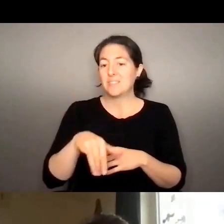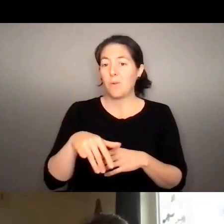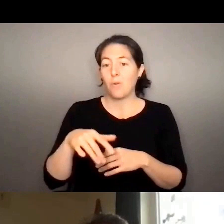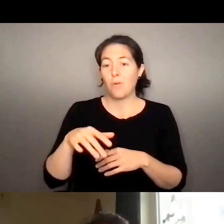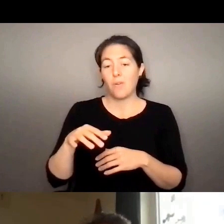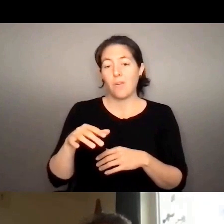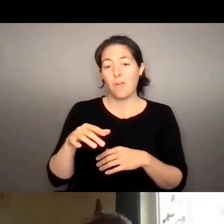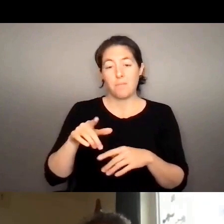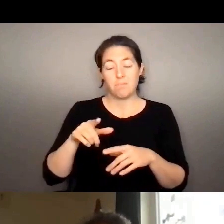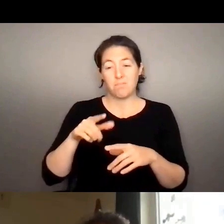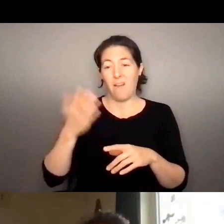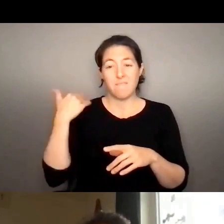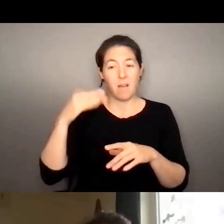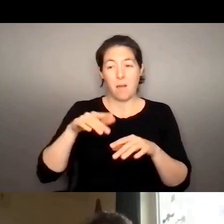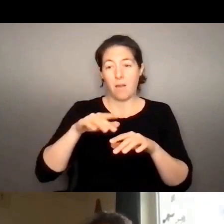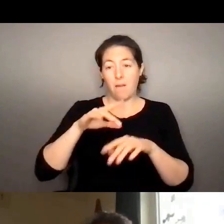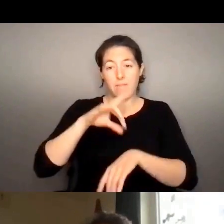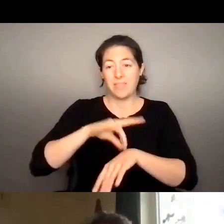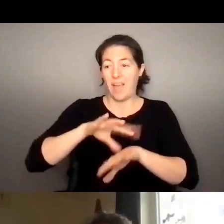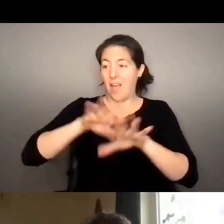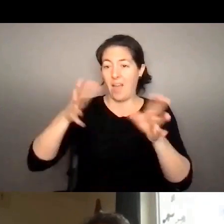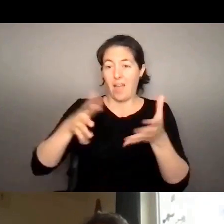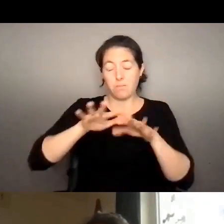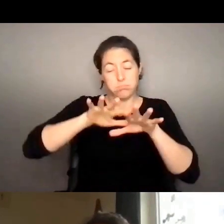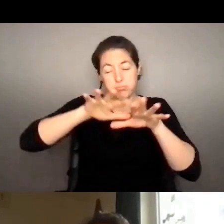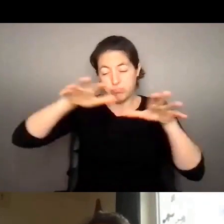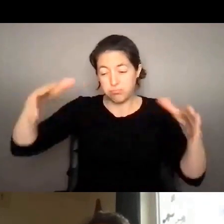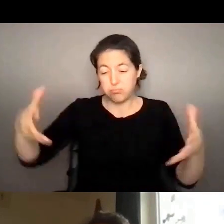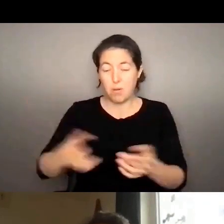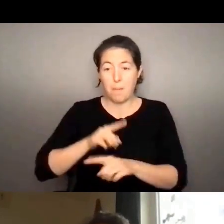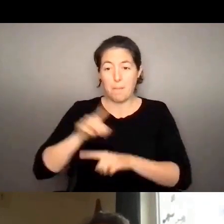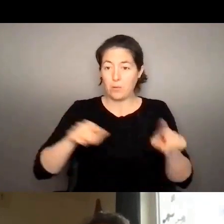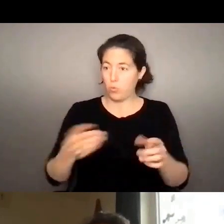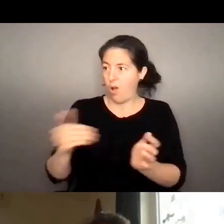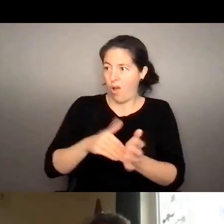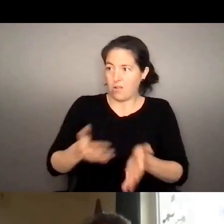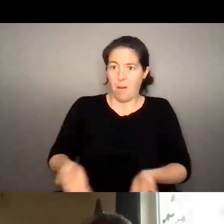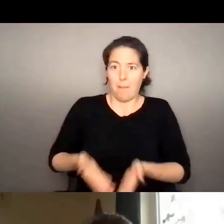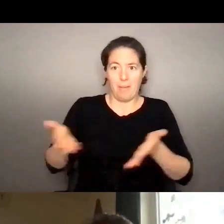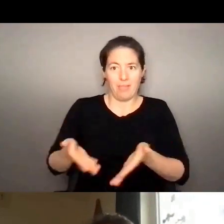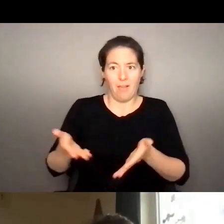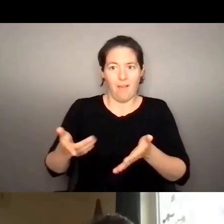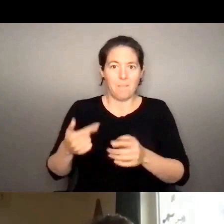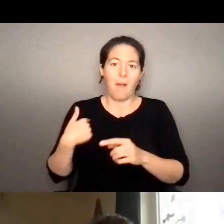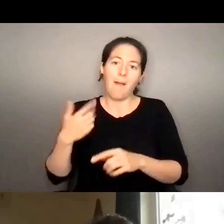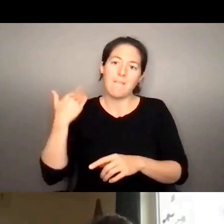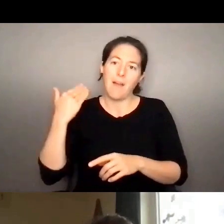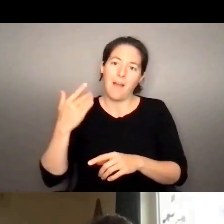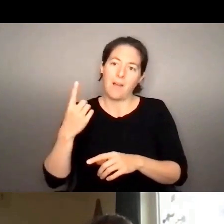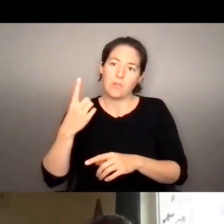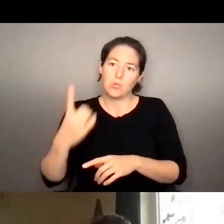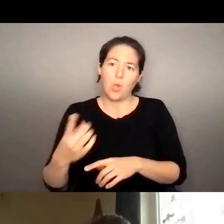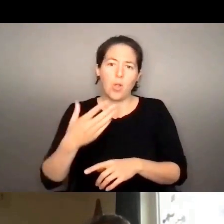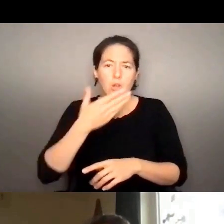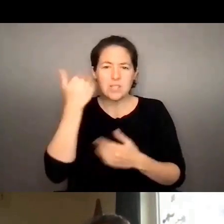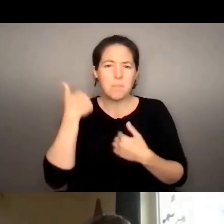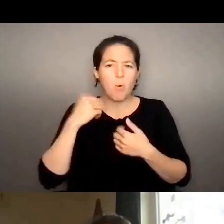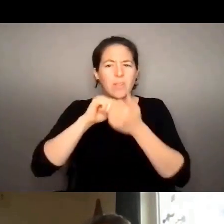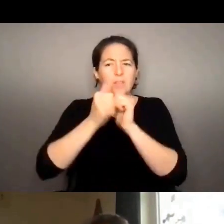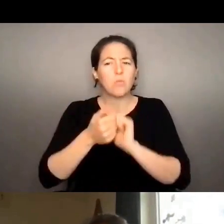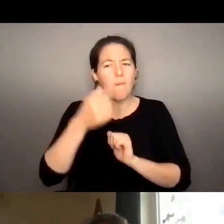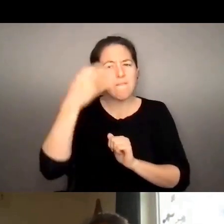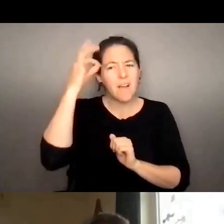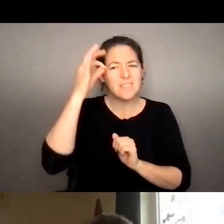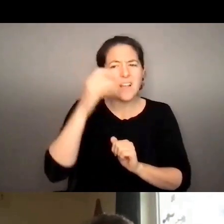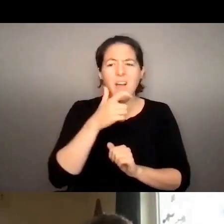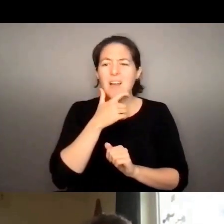à la grandeur de la terre ferme. Il est encore là aujourd'hui, mais en fait, il dominait cet espace-là. Je ne sais pas la traduction exacte en français. En anglais, on dit